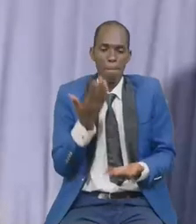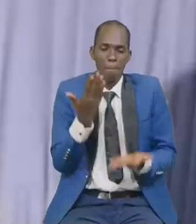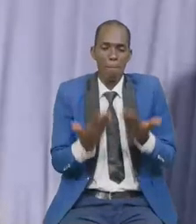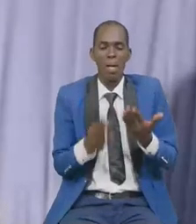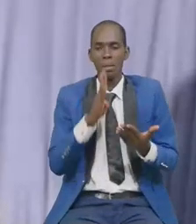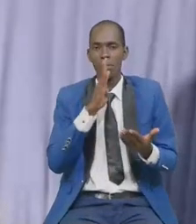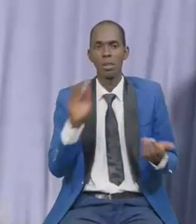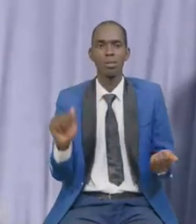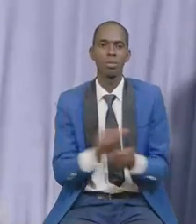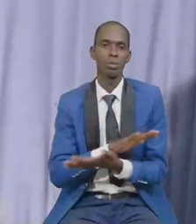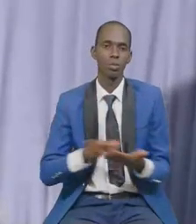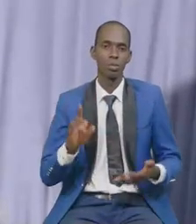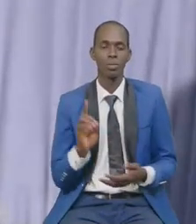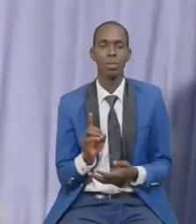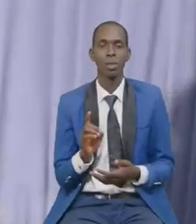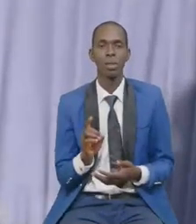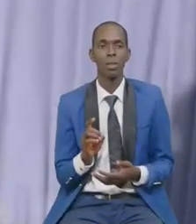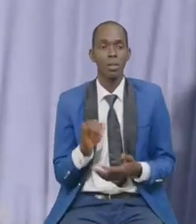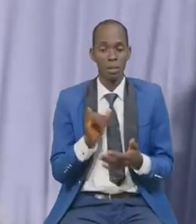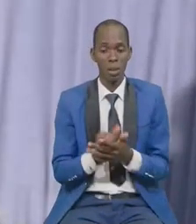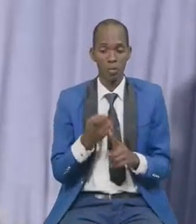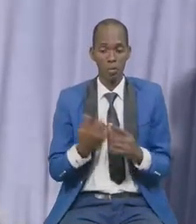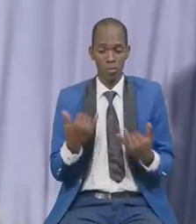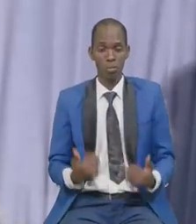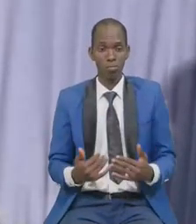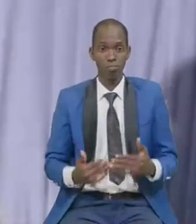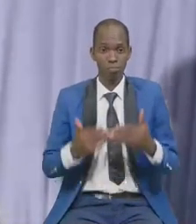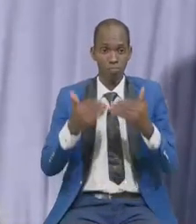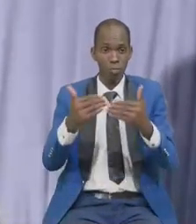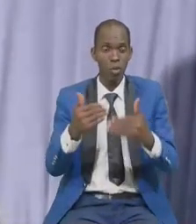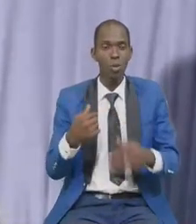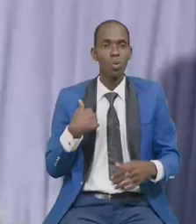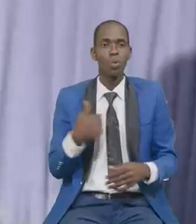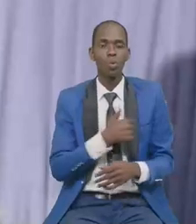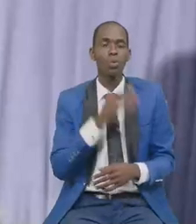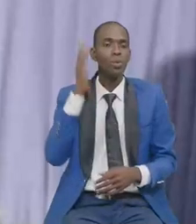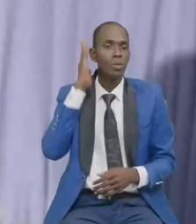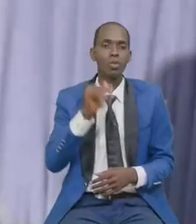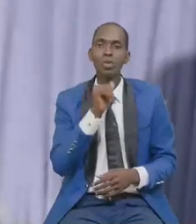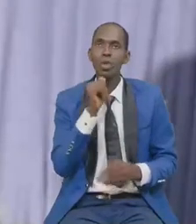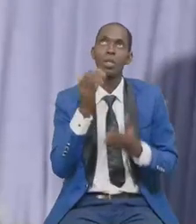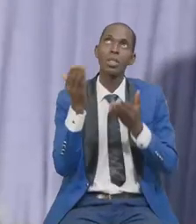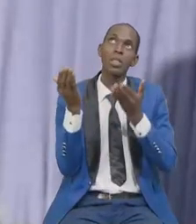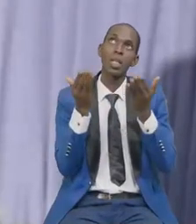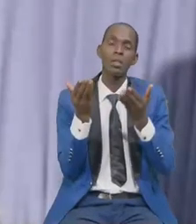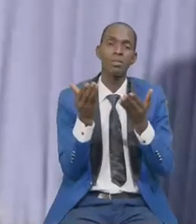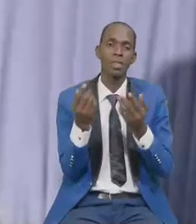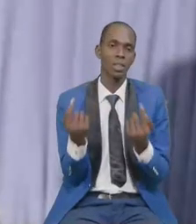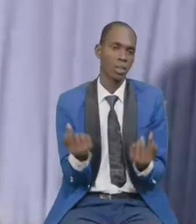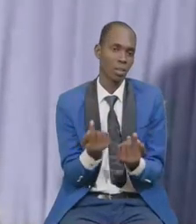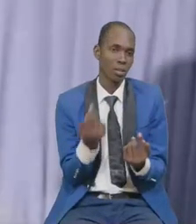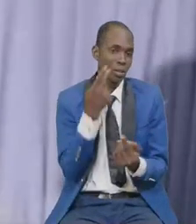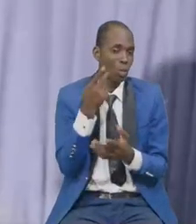pour que nous ne soyons plus esclaves du péché. Voyez ce que Christ a fait. Voyez